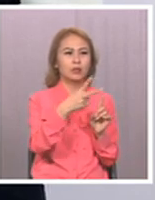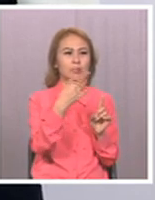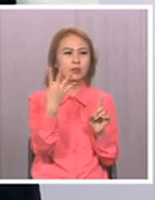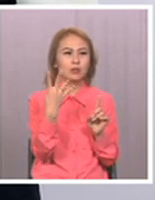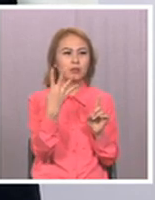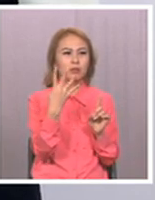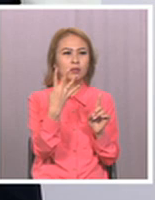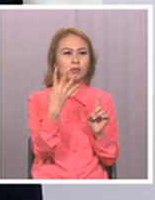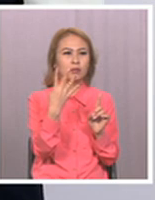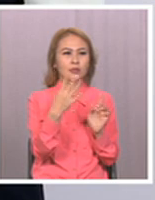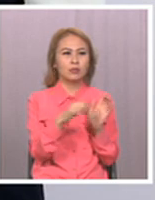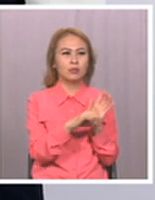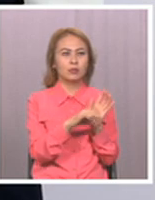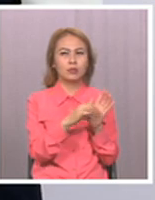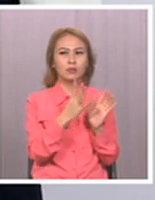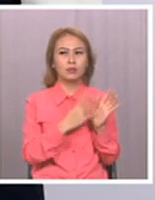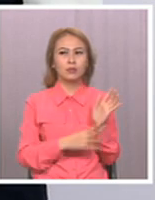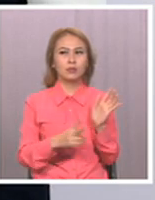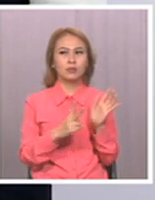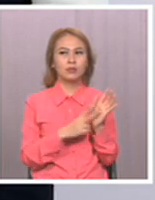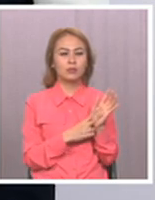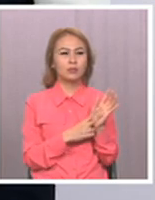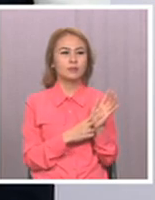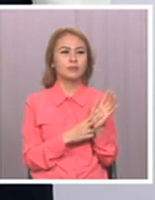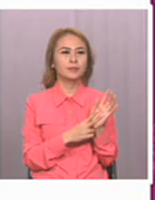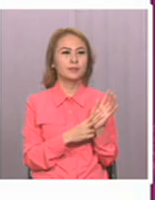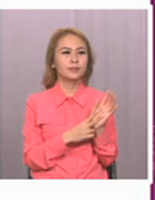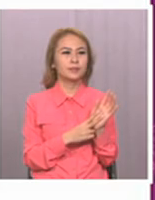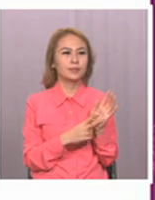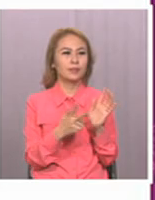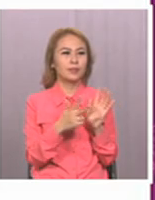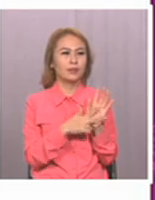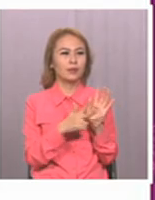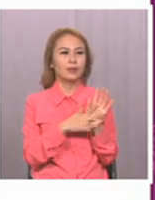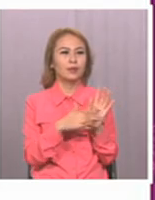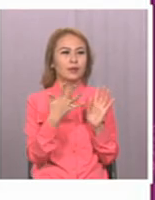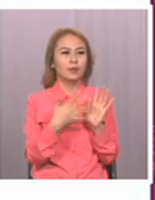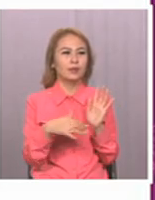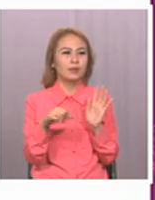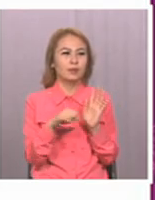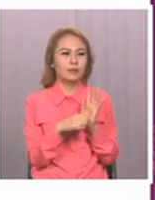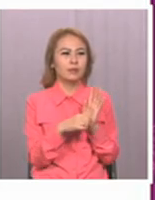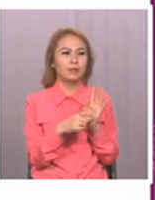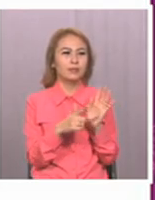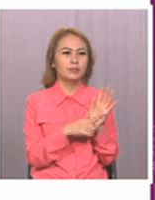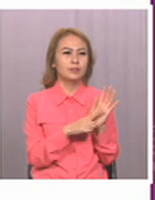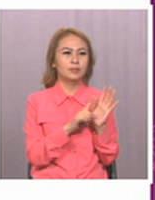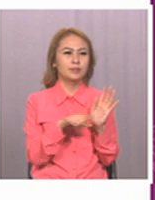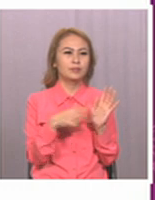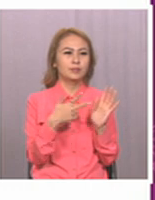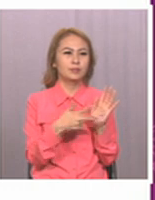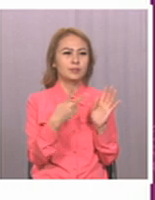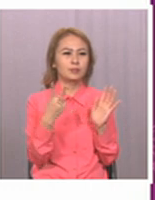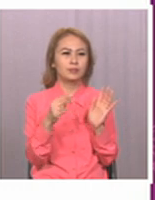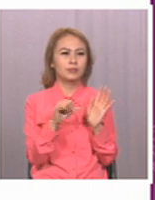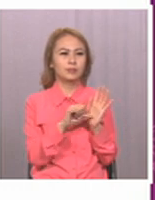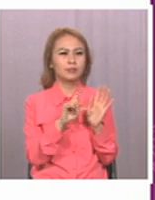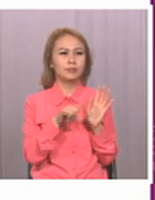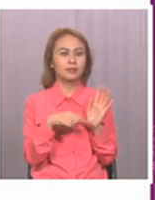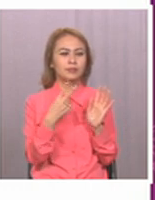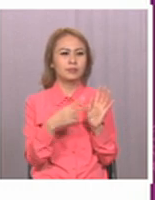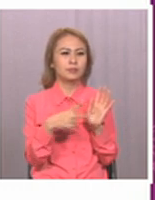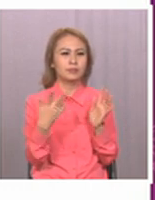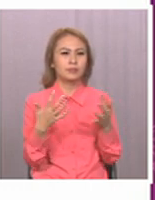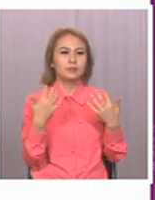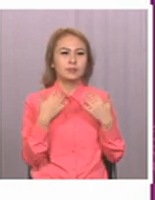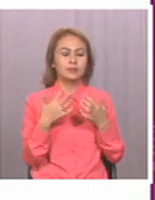5.24, 6.97, 8.56, 7.32 және 6.23